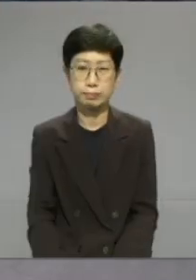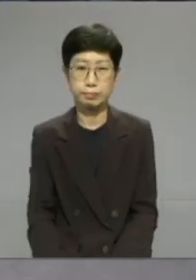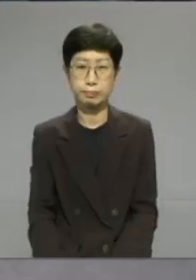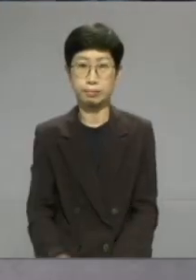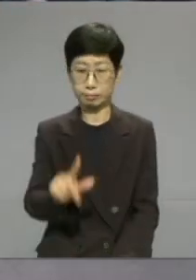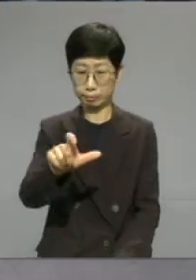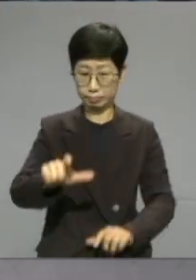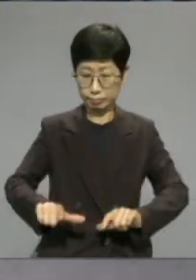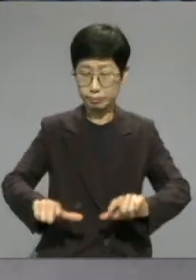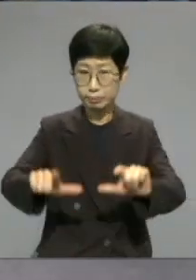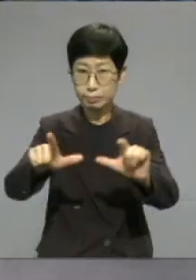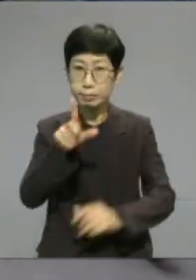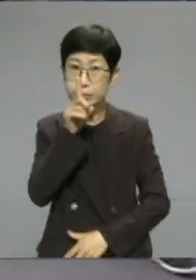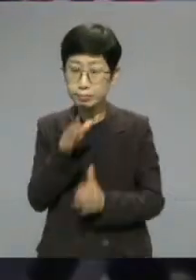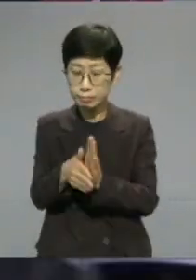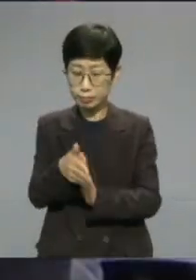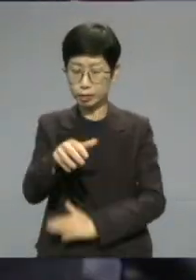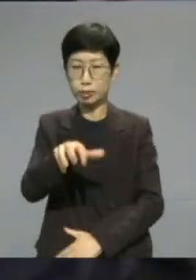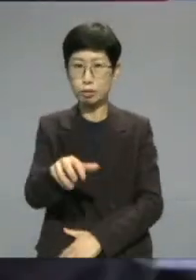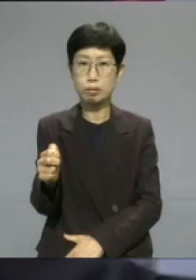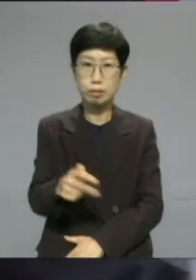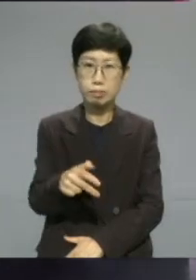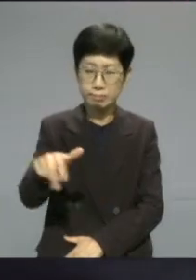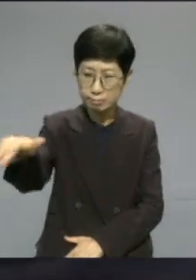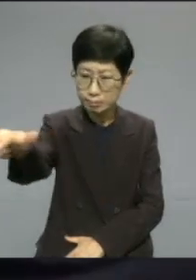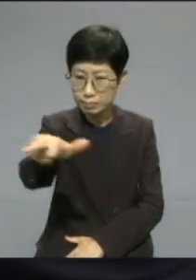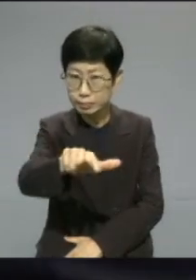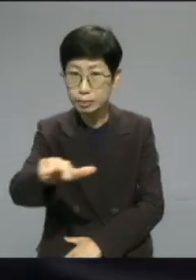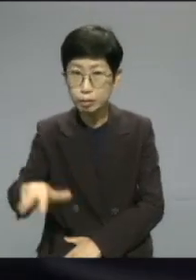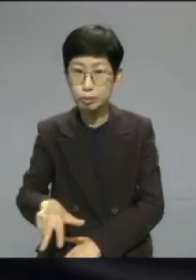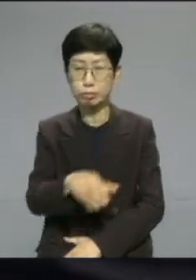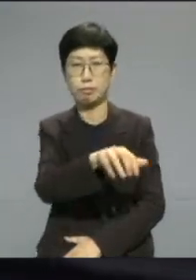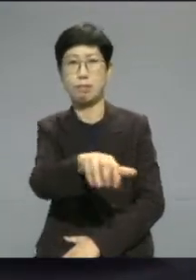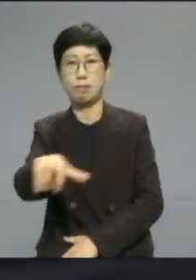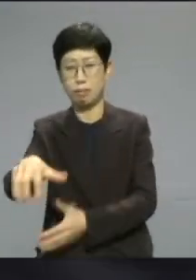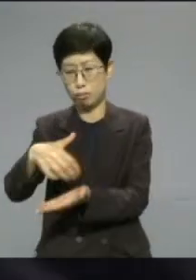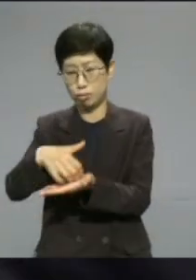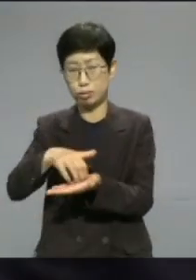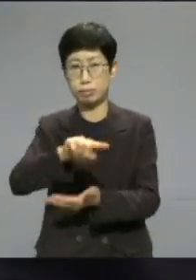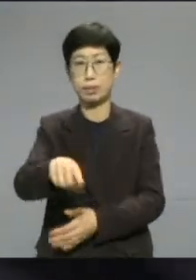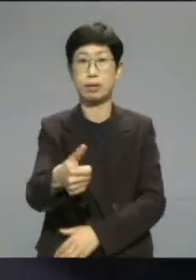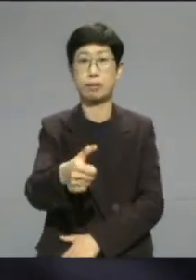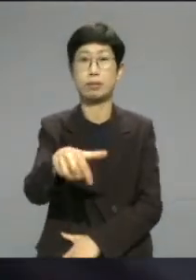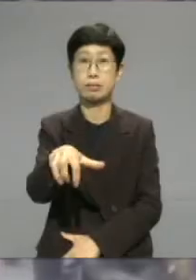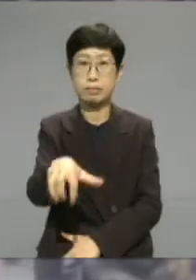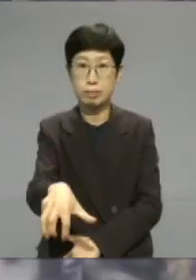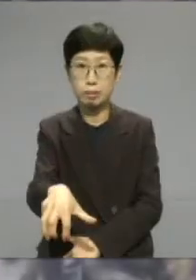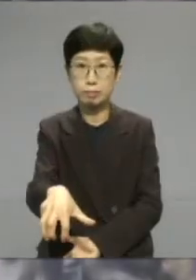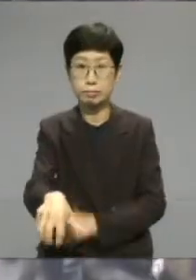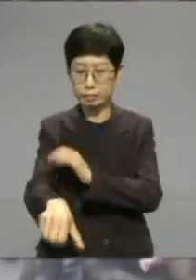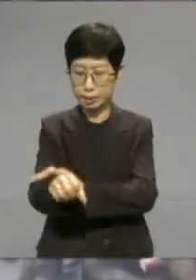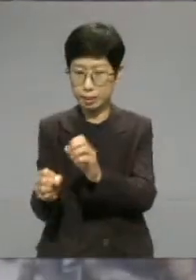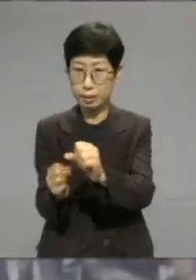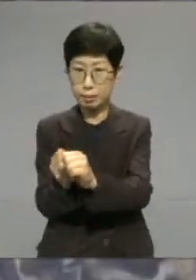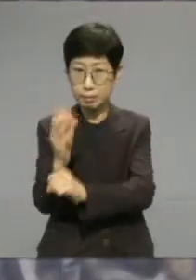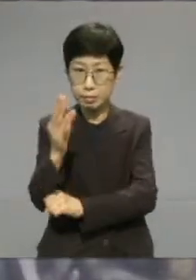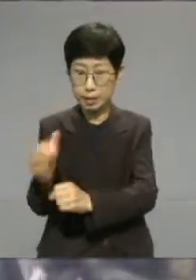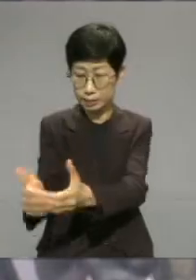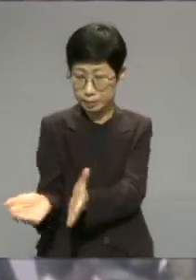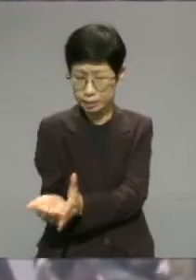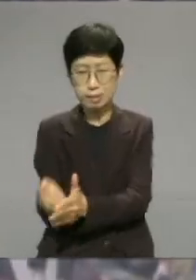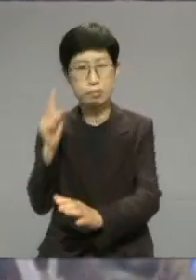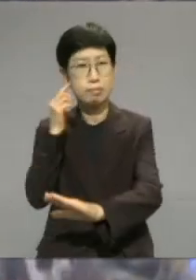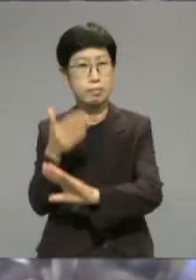지난 15일 수도 파리를 비롯해 마르세유와 리옹 등 전국 150곳에서 극우 반대 시위가